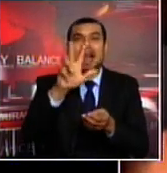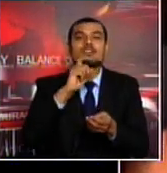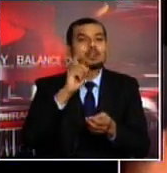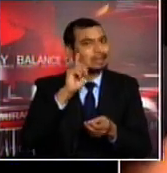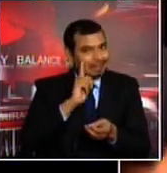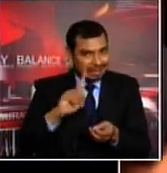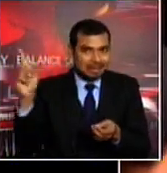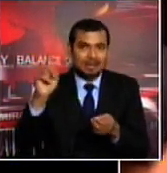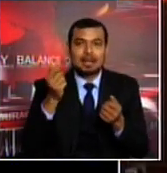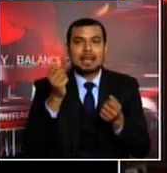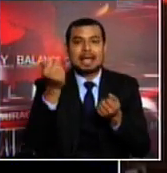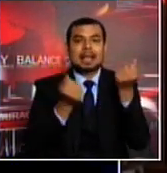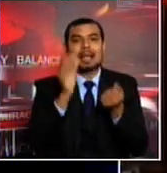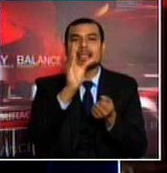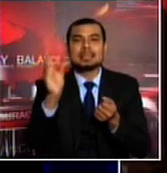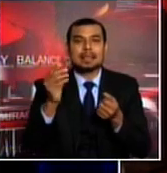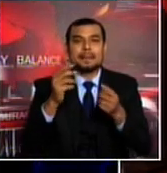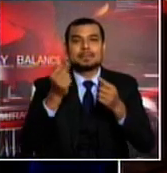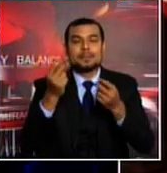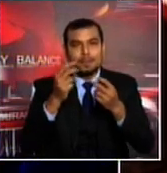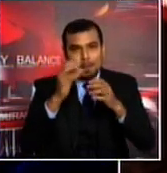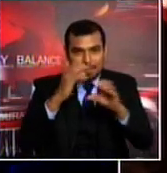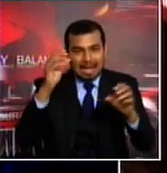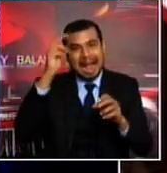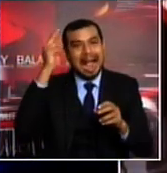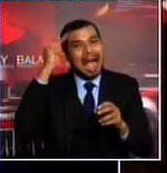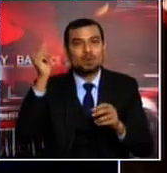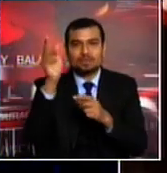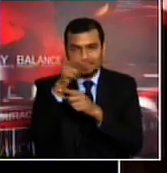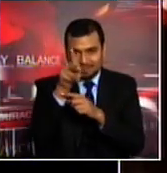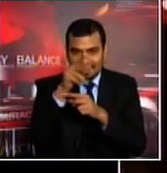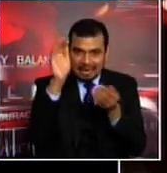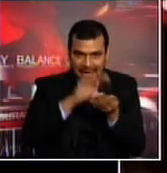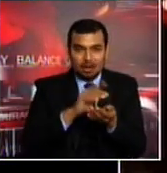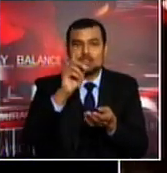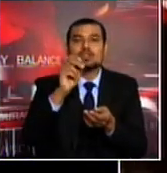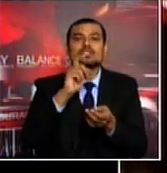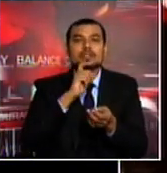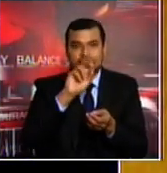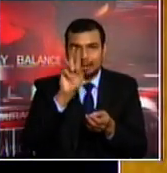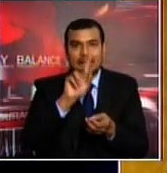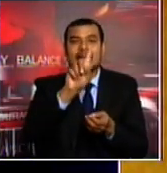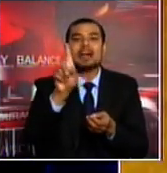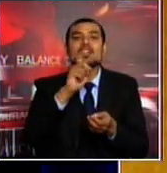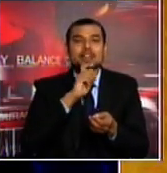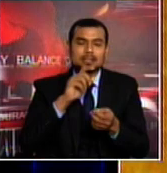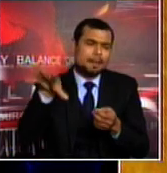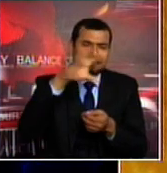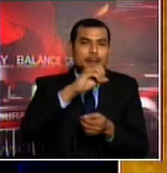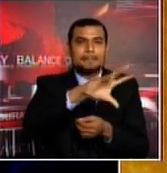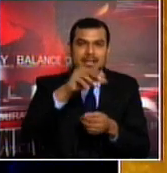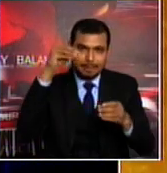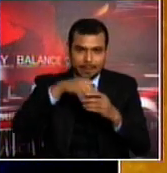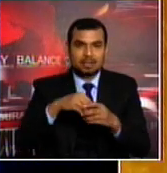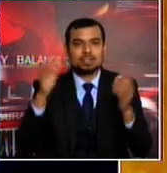8 गतेदेखि सवारी साधनमा कालो झन्डा राख्ने र 10 तथा 11 गते प्रत्येक प्रदेशमा